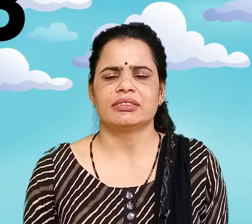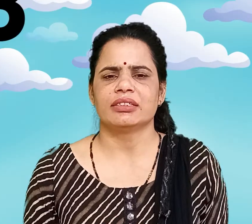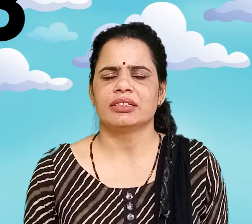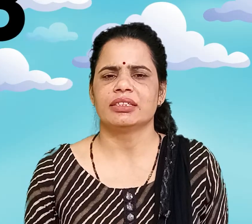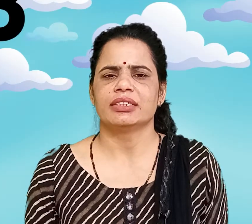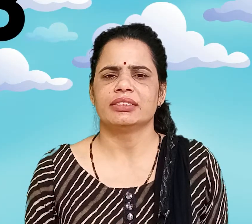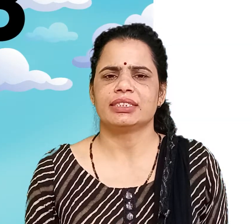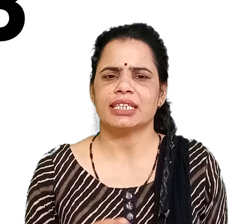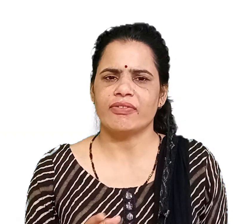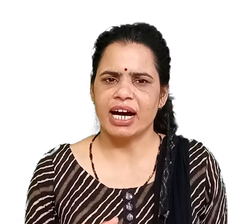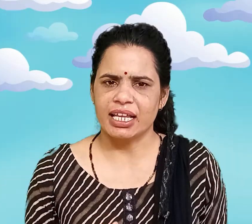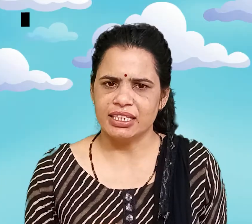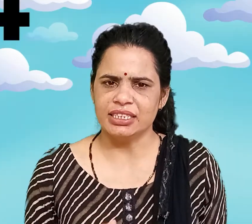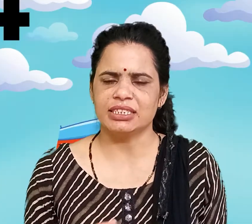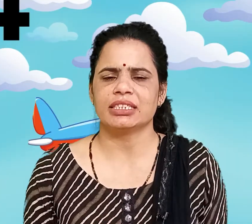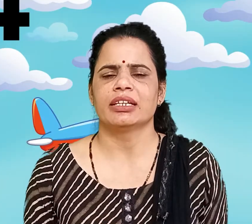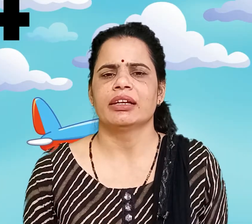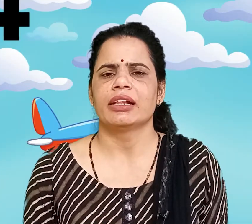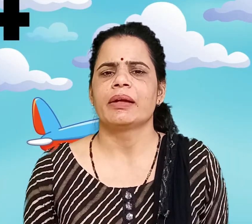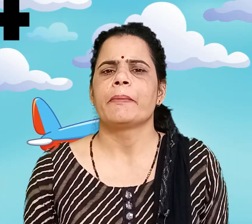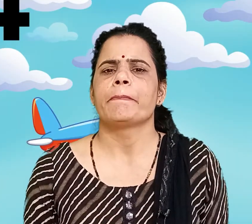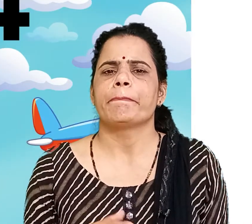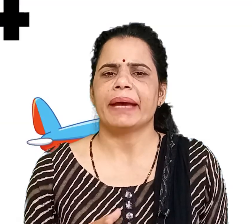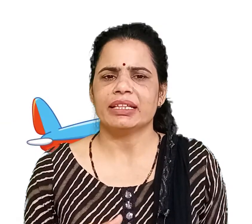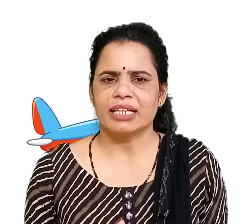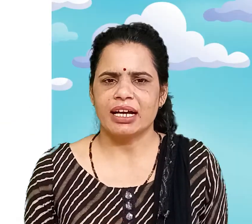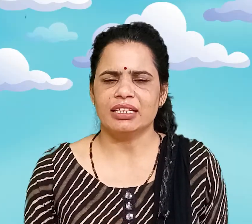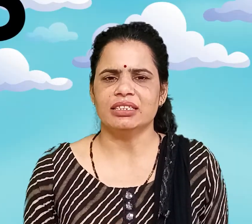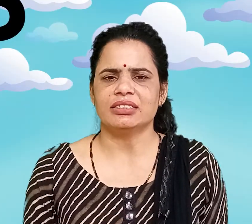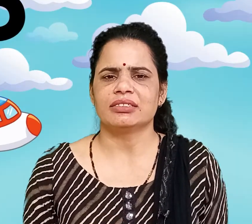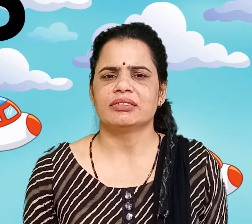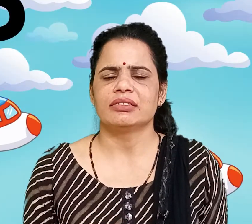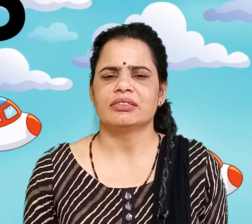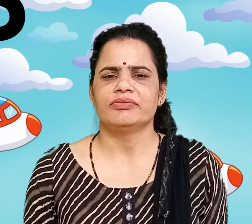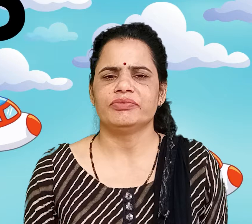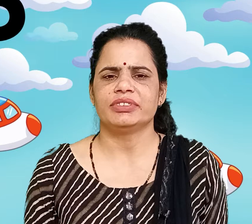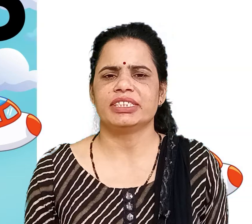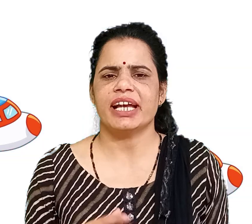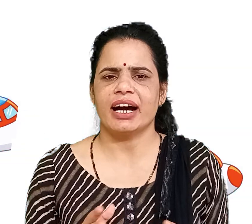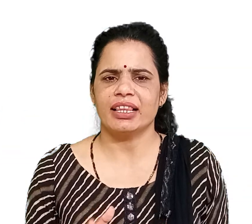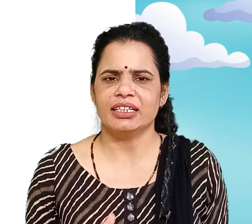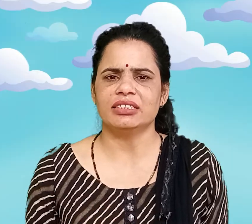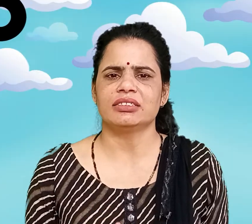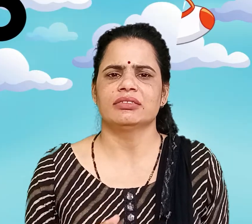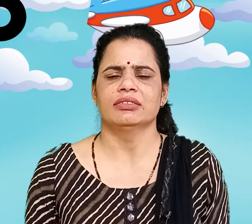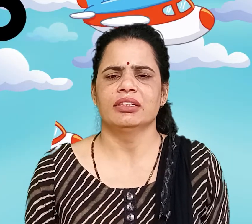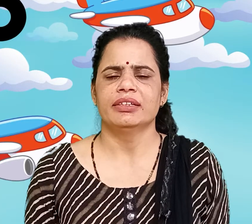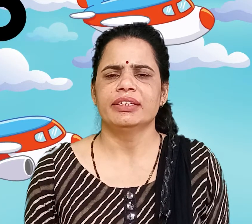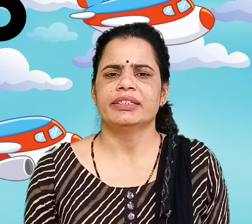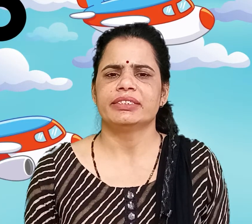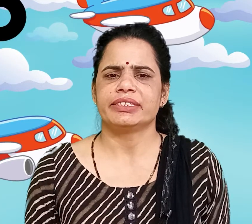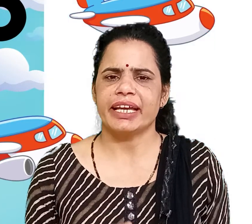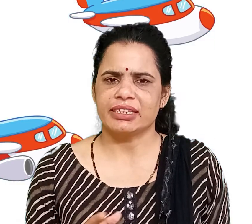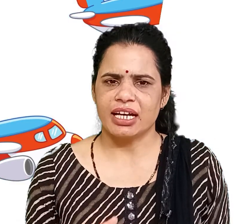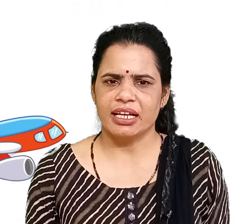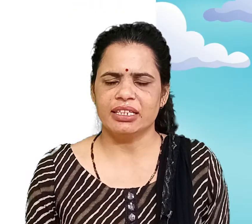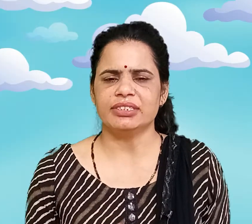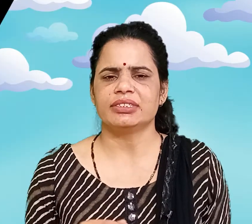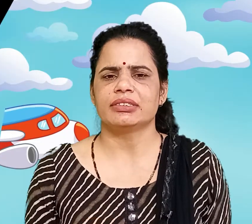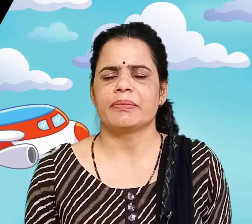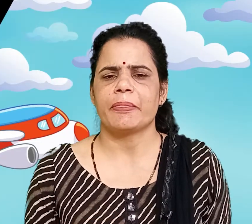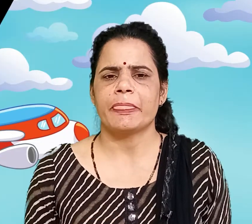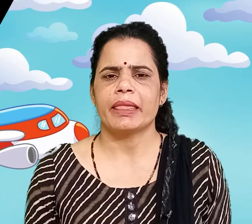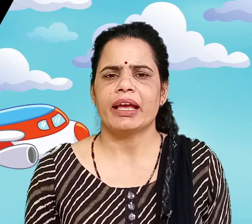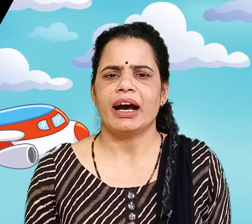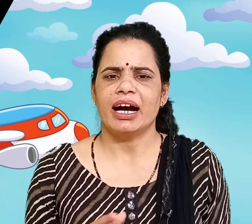43, 44, 45, 46,